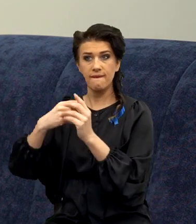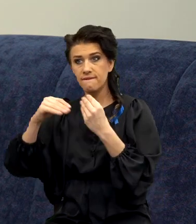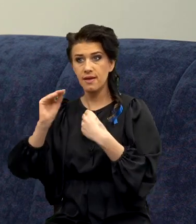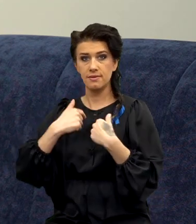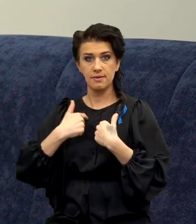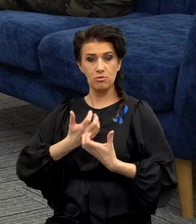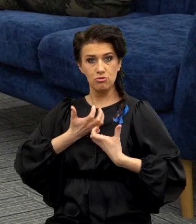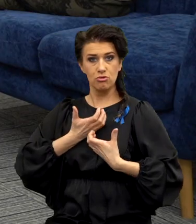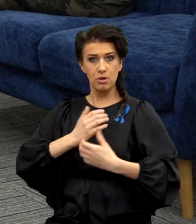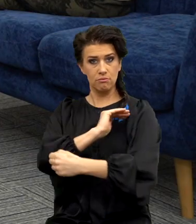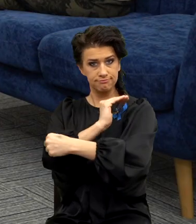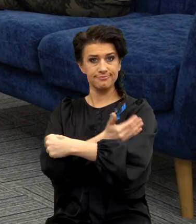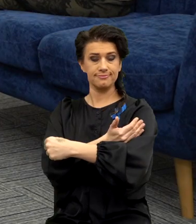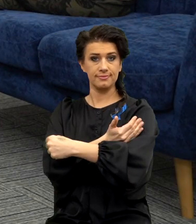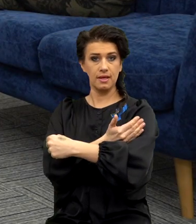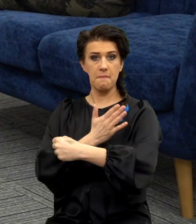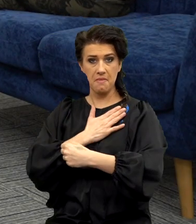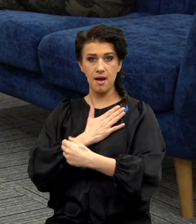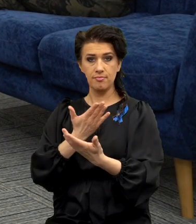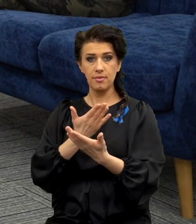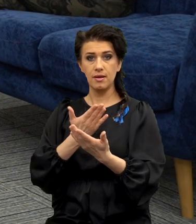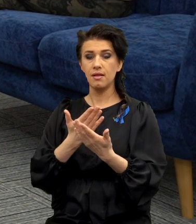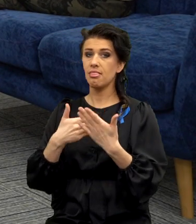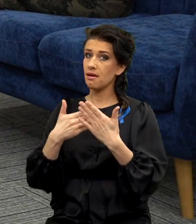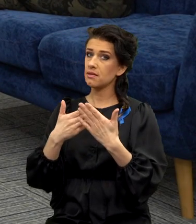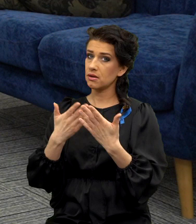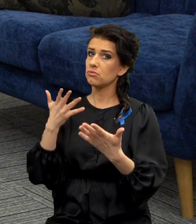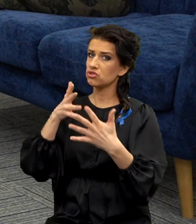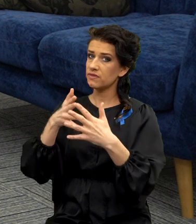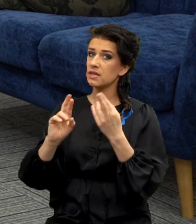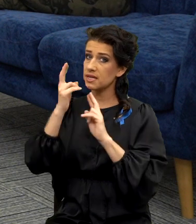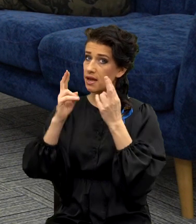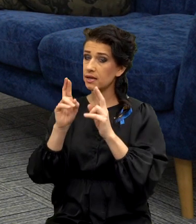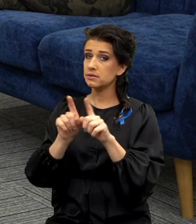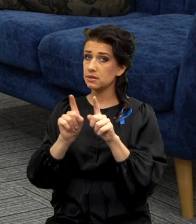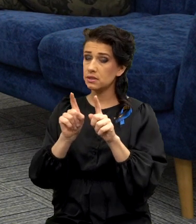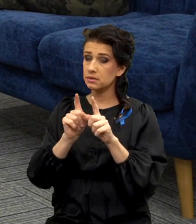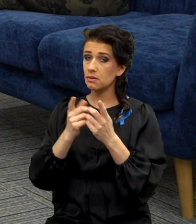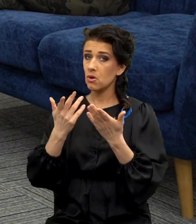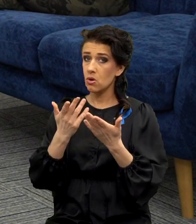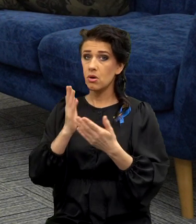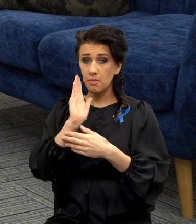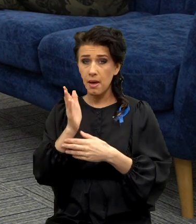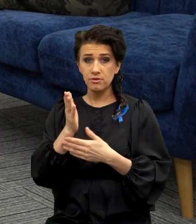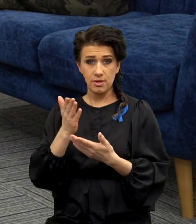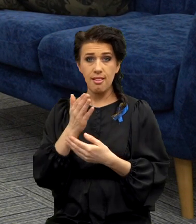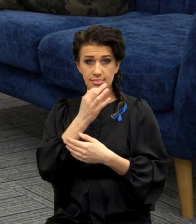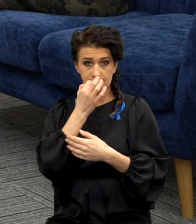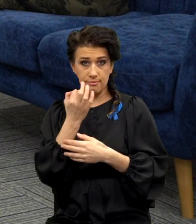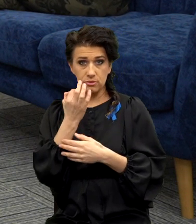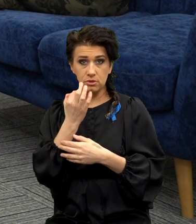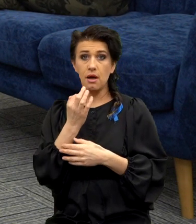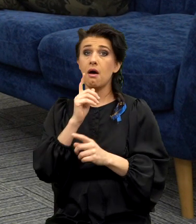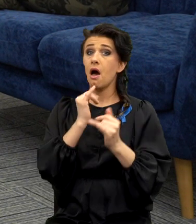psychologicznych, społecznych, to przewidywać by można, że ta reakcja będzie bardziej dewastacyjna dla naszego